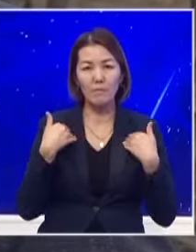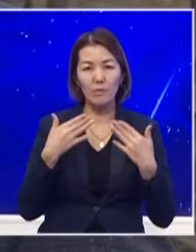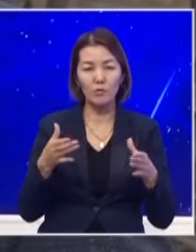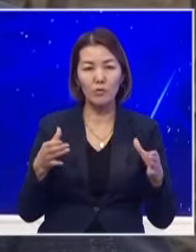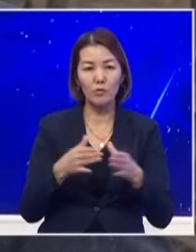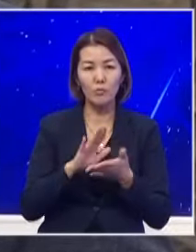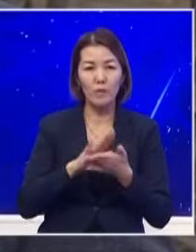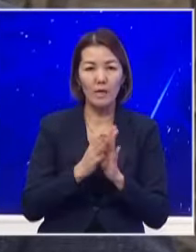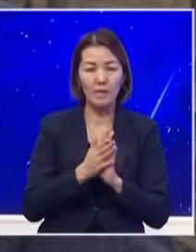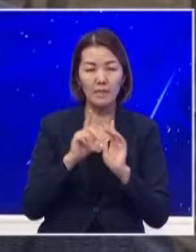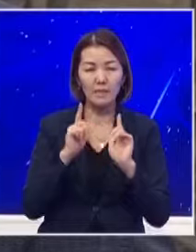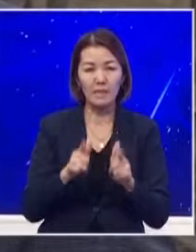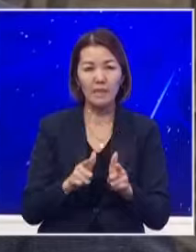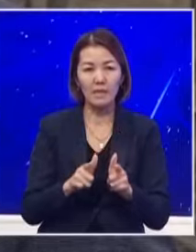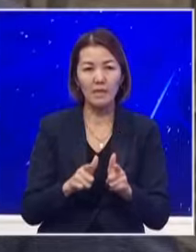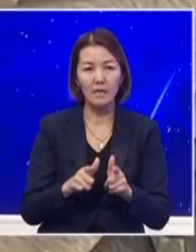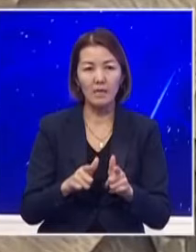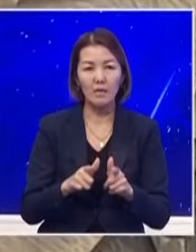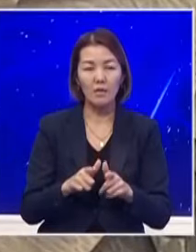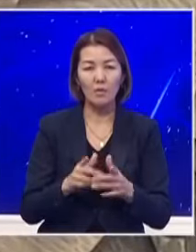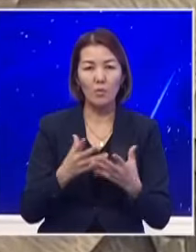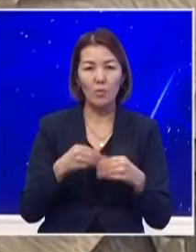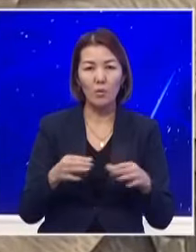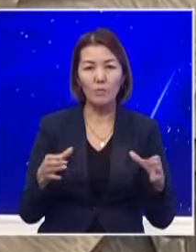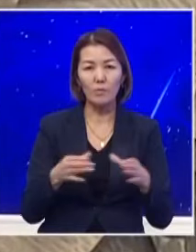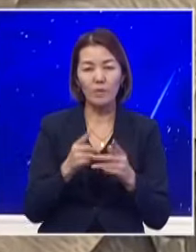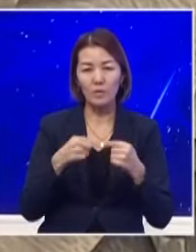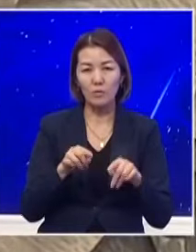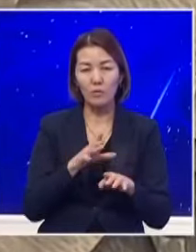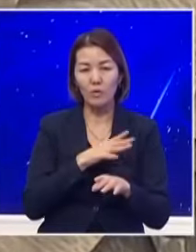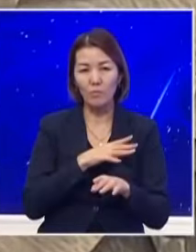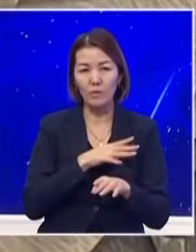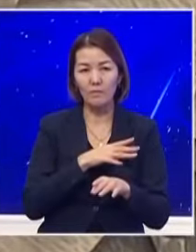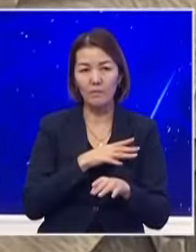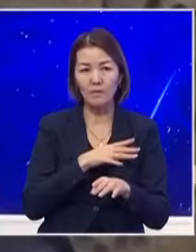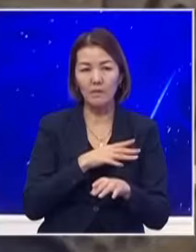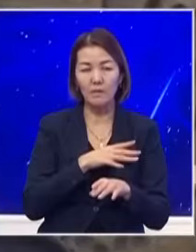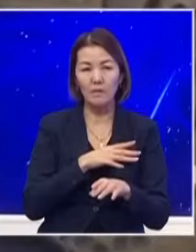ақылдаса келіп Жетісу өлкетанушылар орталық қоғамдық бірлестігін құрған болатынбыз. Бүгін осы